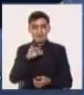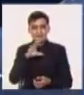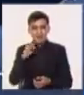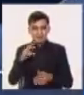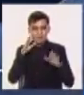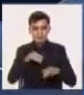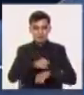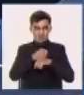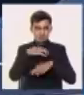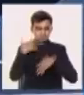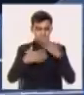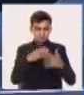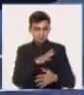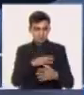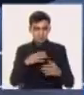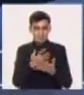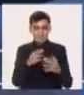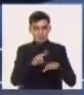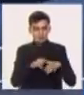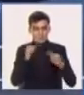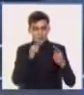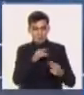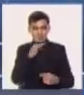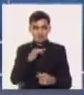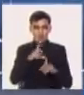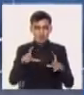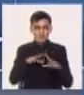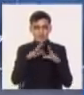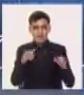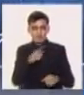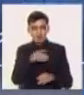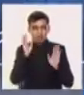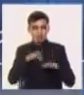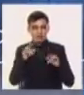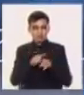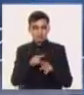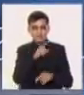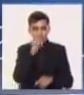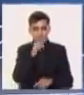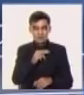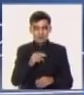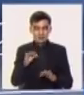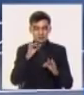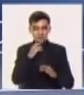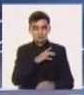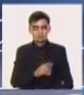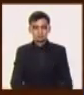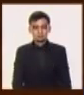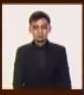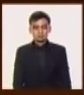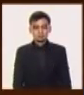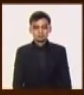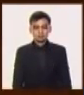в массовые беспорядки и столкновения с полицией. Люди обвиняют власти в халатности, которая привела к трагедии.